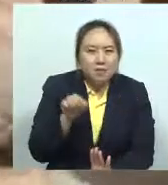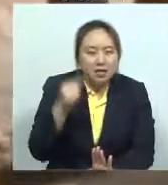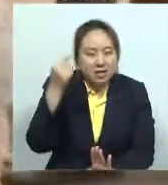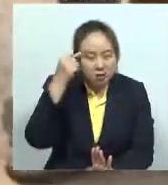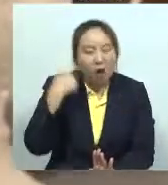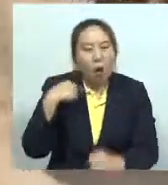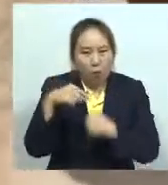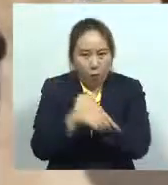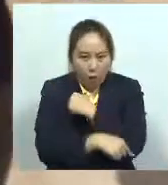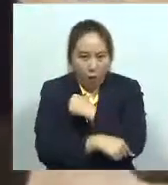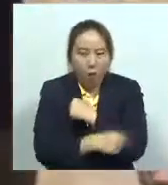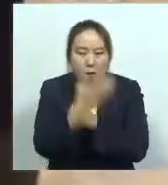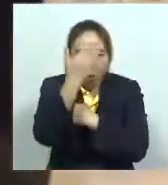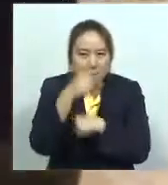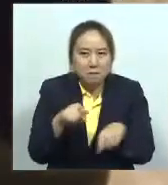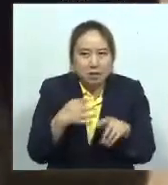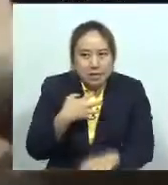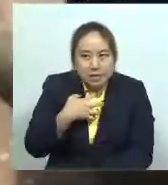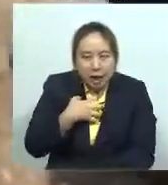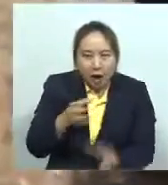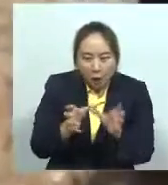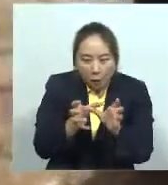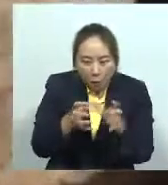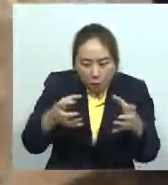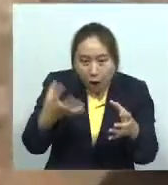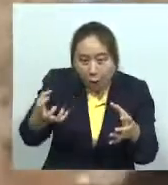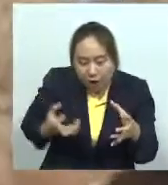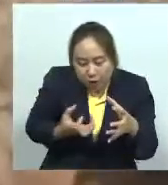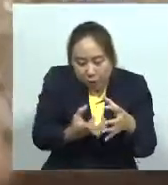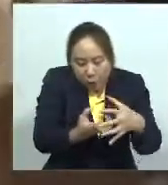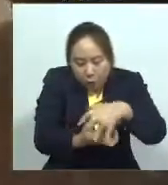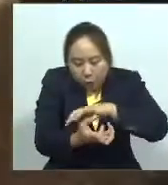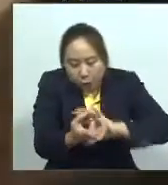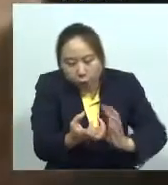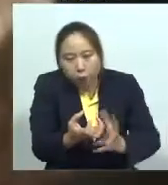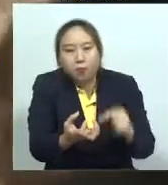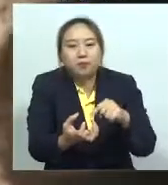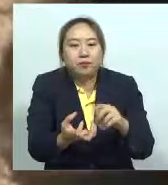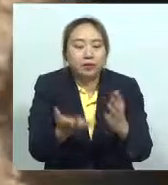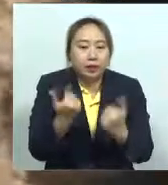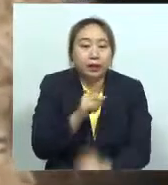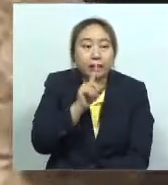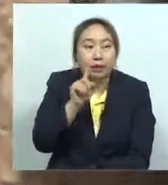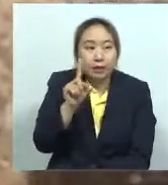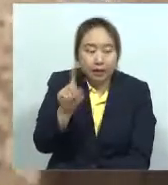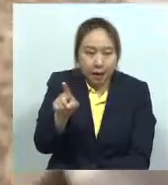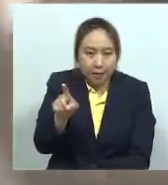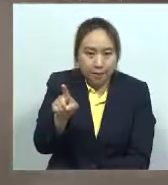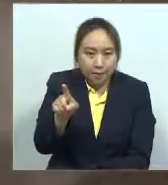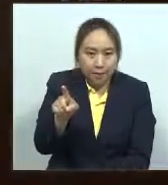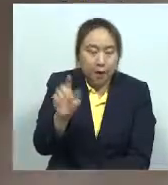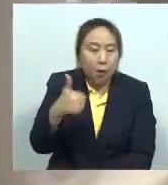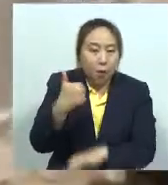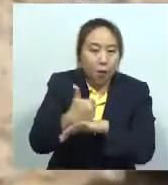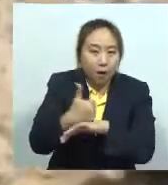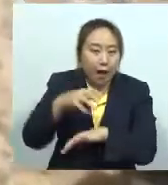กโกงแล้วแหละเพราะว่าเหมือนตั้งใจยัดก้อนหินไว้ด้านในเรื่องนี้นะคะดิฉันก็ได้สอบถามไปยังนายทิติวุฒิจอดนอกผู้อ